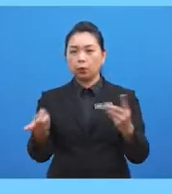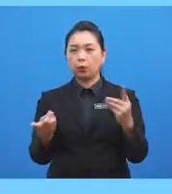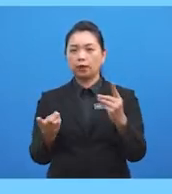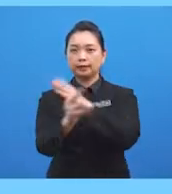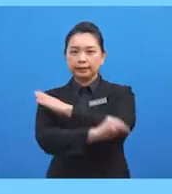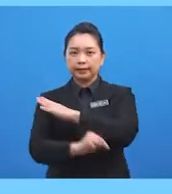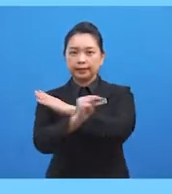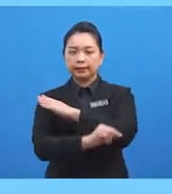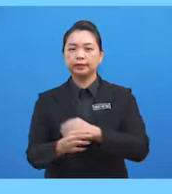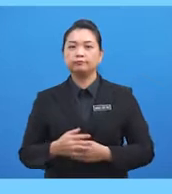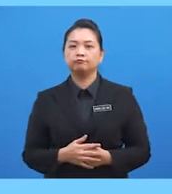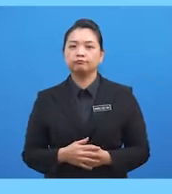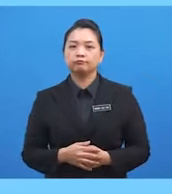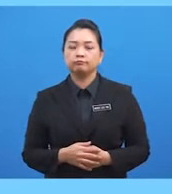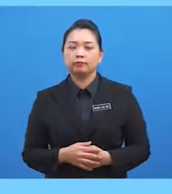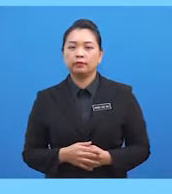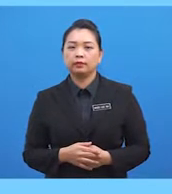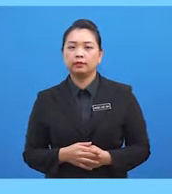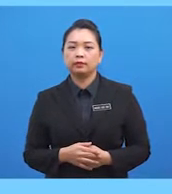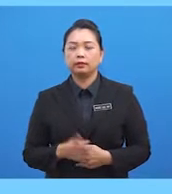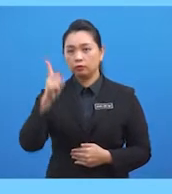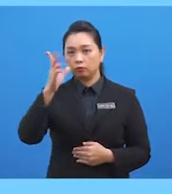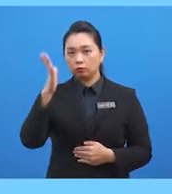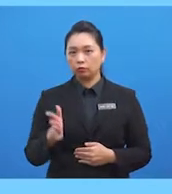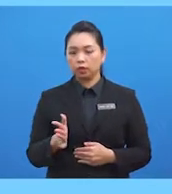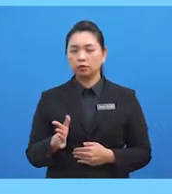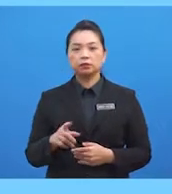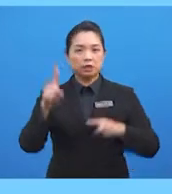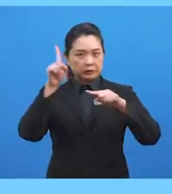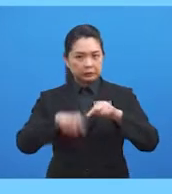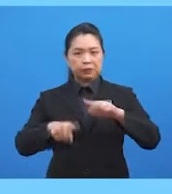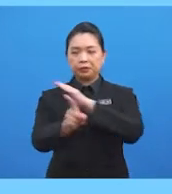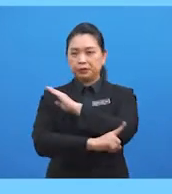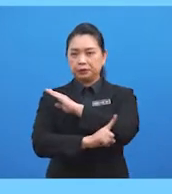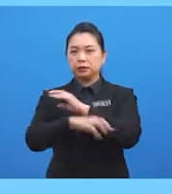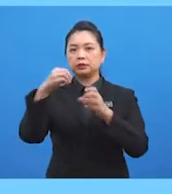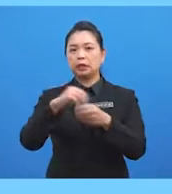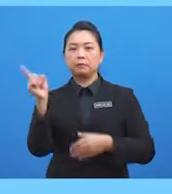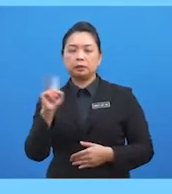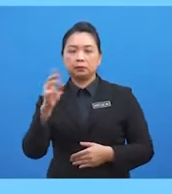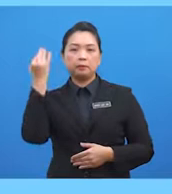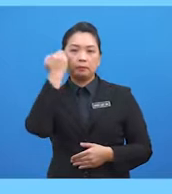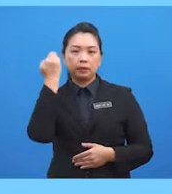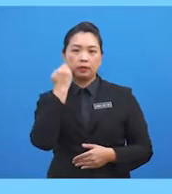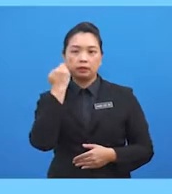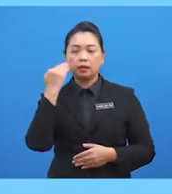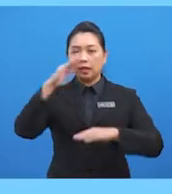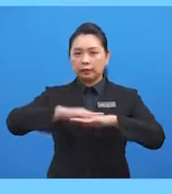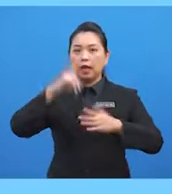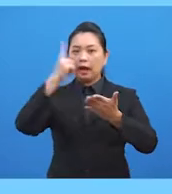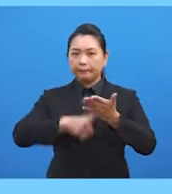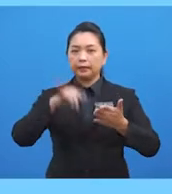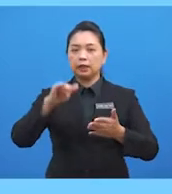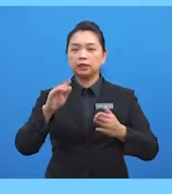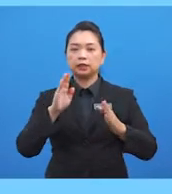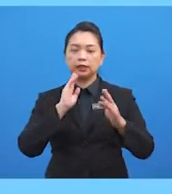Negeri. Seterusnya, seseorang juga tidak boleh didakwa dalam mana-mana mahkamah atas apa